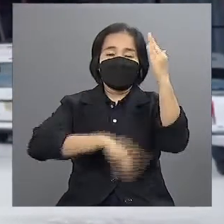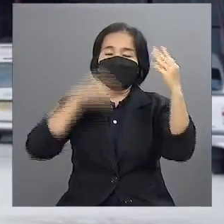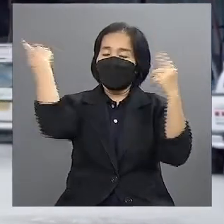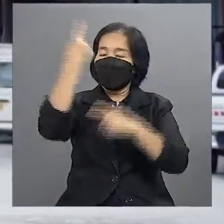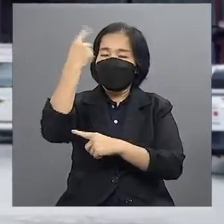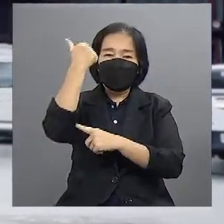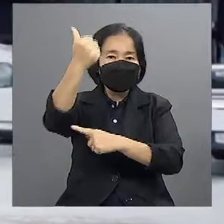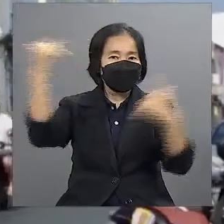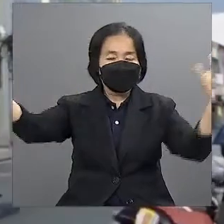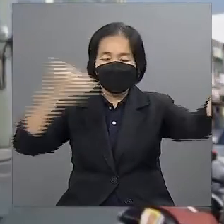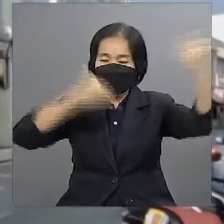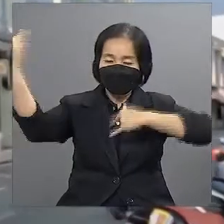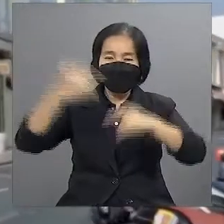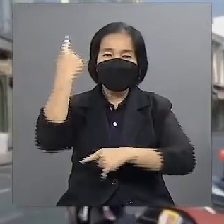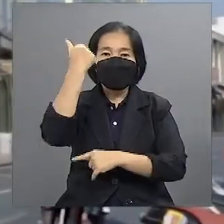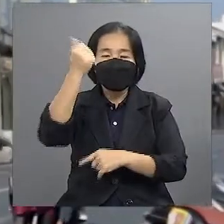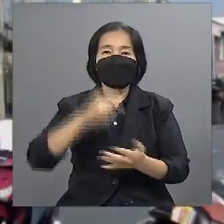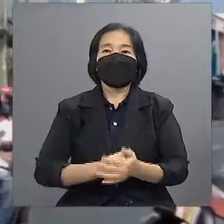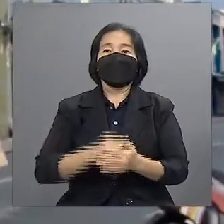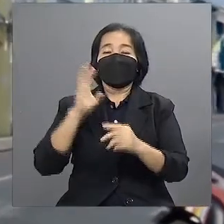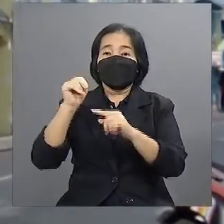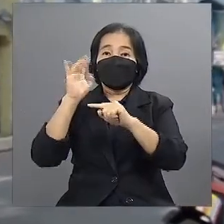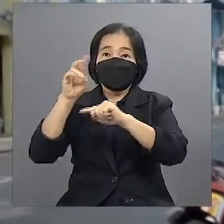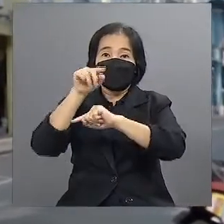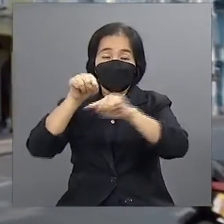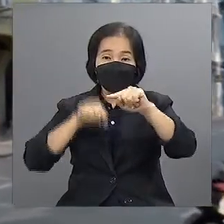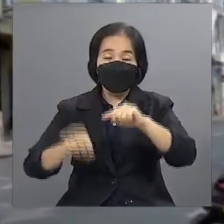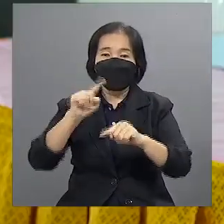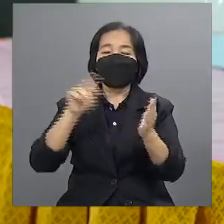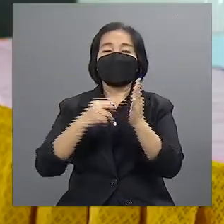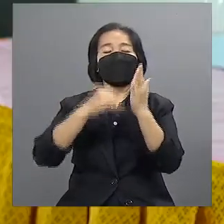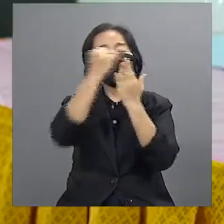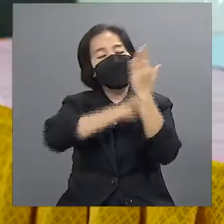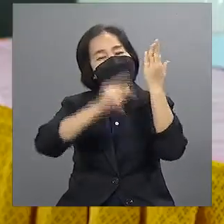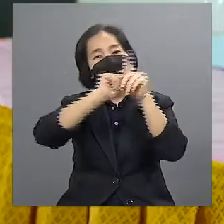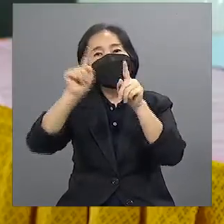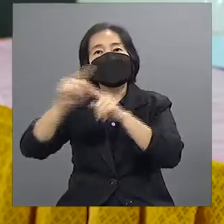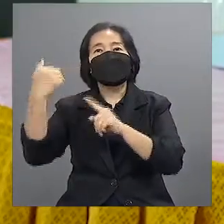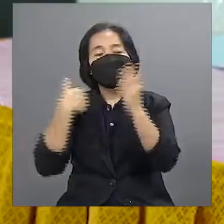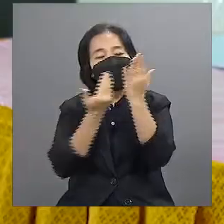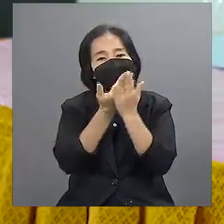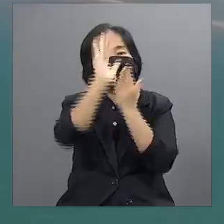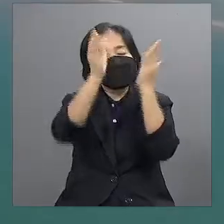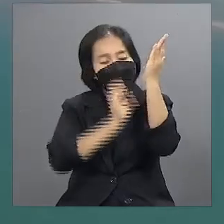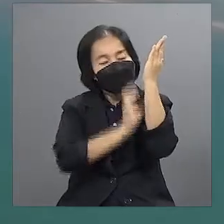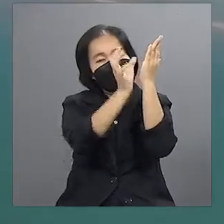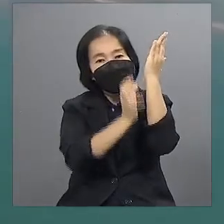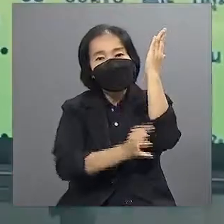Phuketส่นอก 47% จะกระจายไปสู้จัวดอื้น สวนพ้นเชิงระบบเซ็ธกิของประเทศทั้หมด